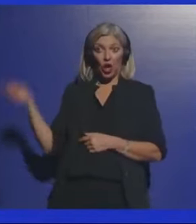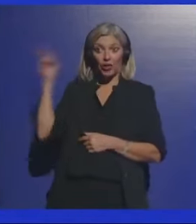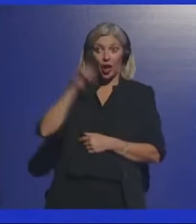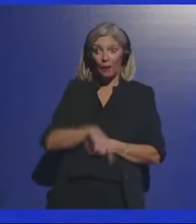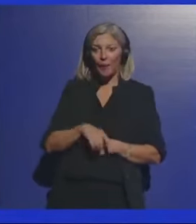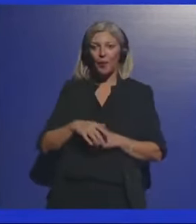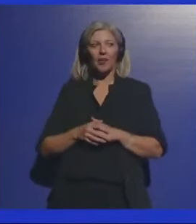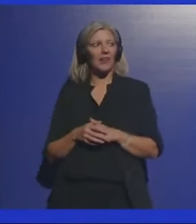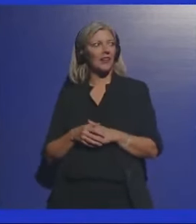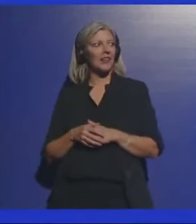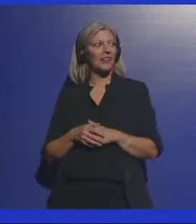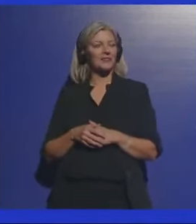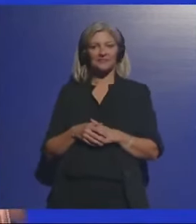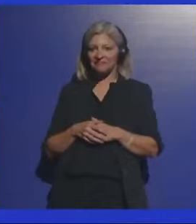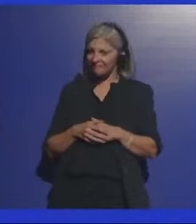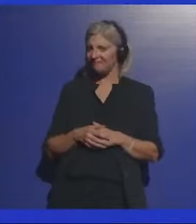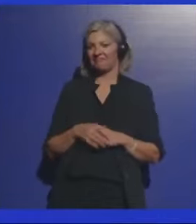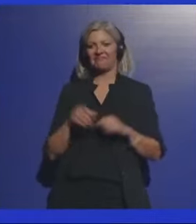dopo